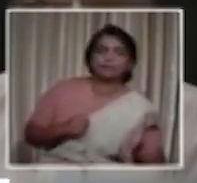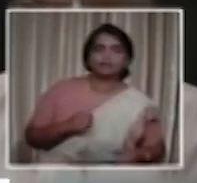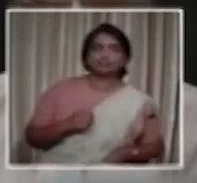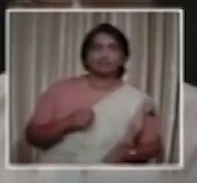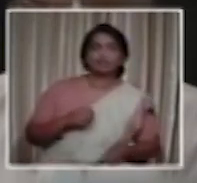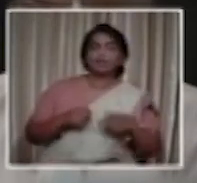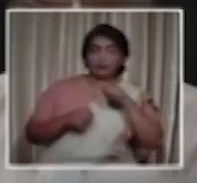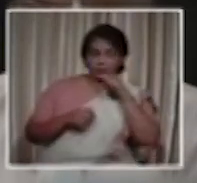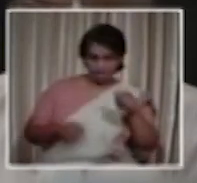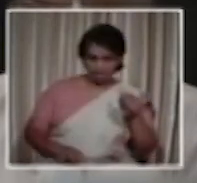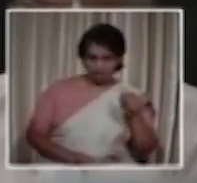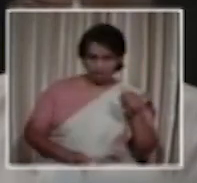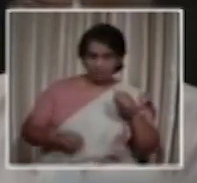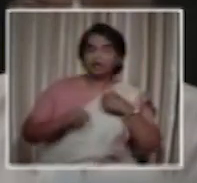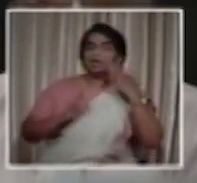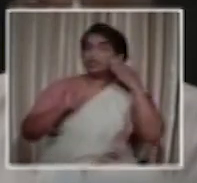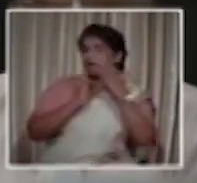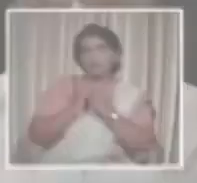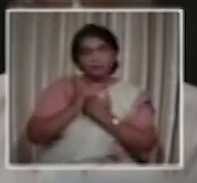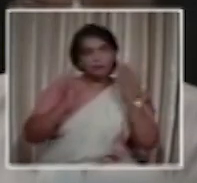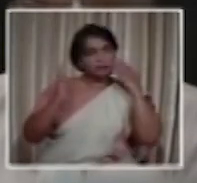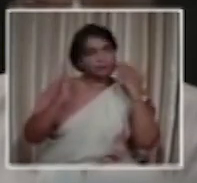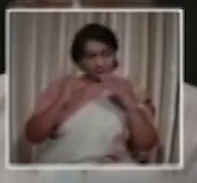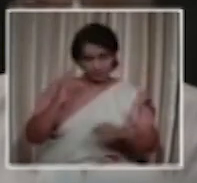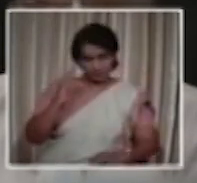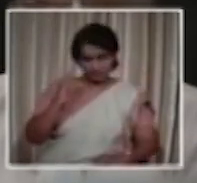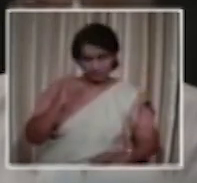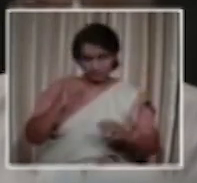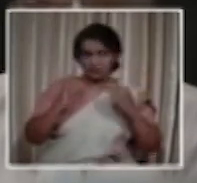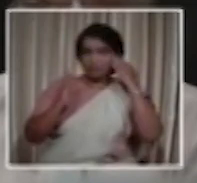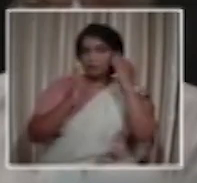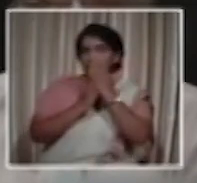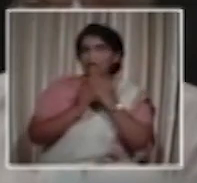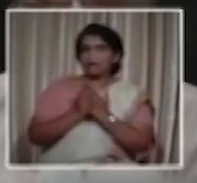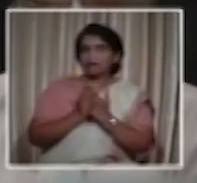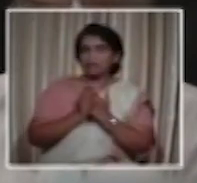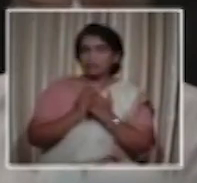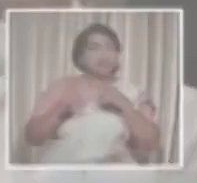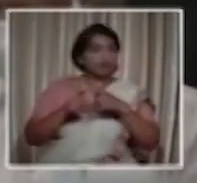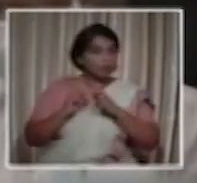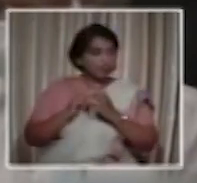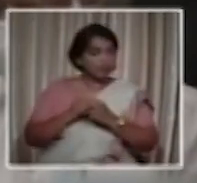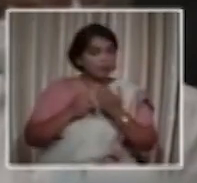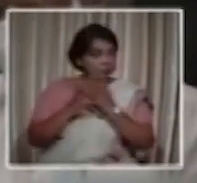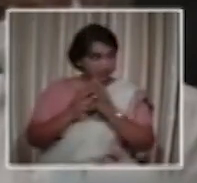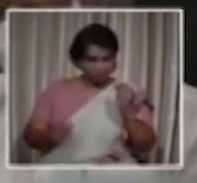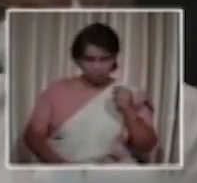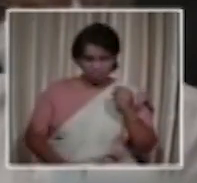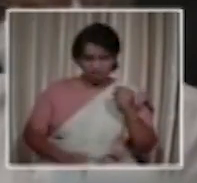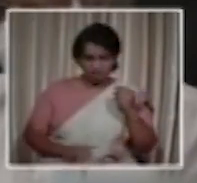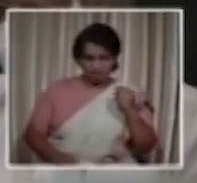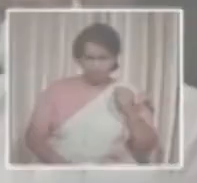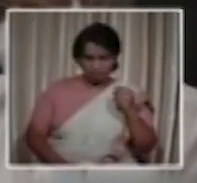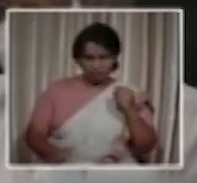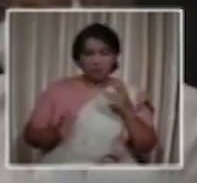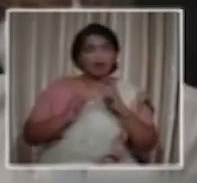චේතනාවෙන් ඒ ආරාධනය අදටත් වළංගු බව මා ඔබට සිහිපත් කරනවා. අරු කතා නායකතුමනි, රටේ පවතින අර්බුදය ජය ගැනීමට නම් ඒ සඳහා ආර්ථික කළමනාකරණ